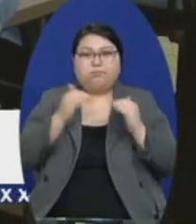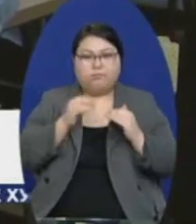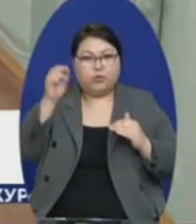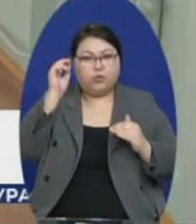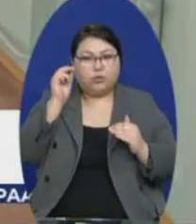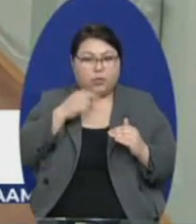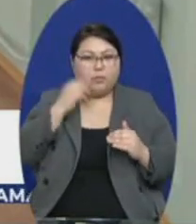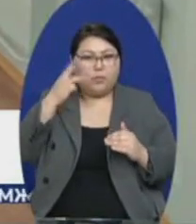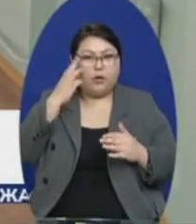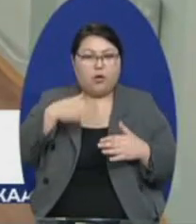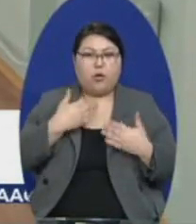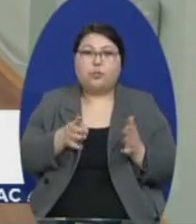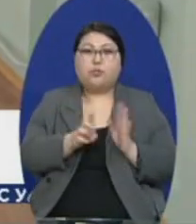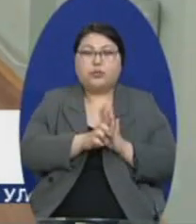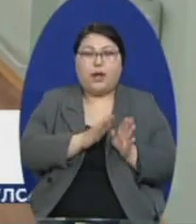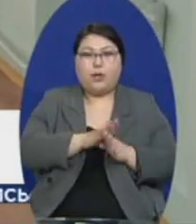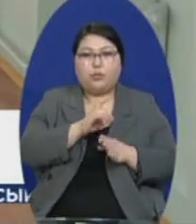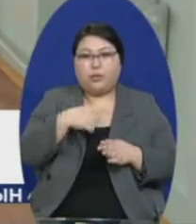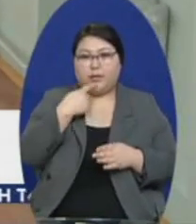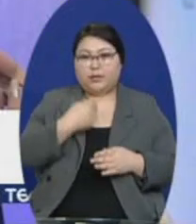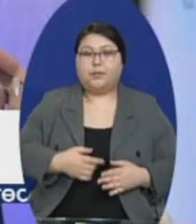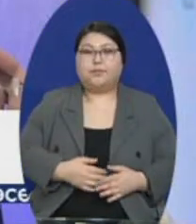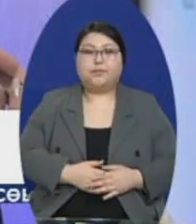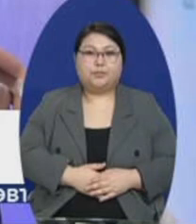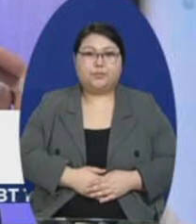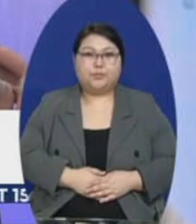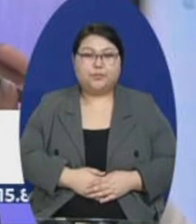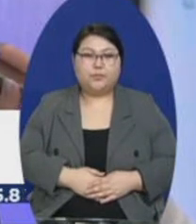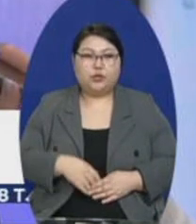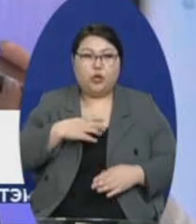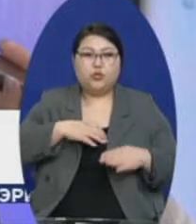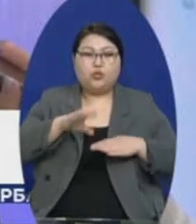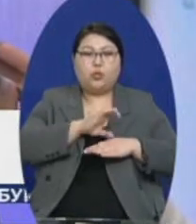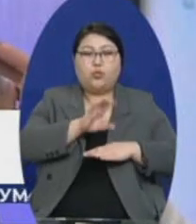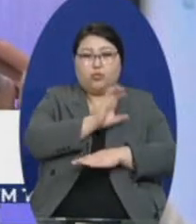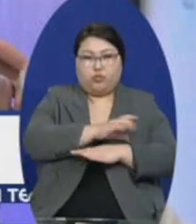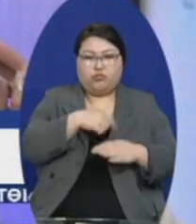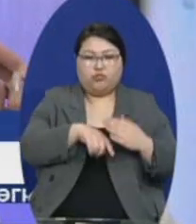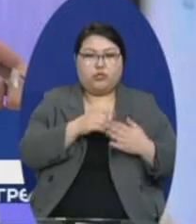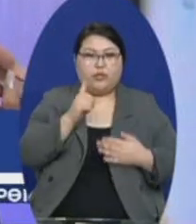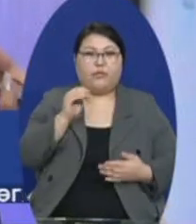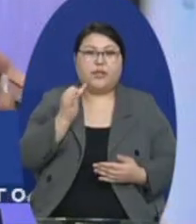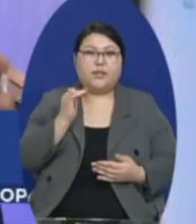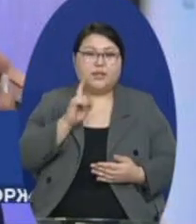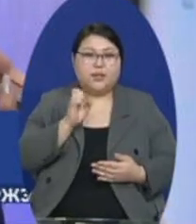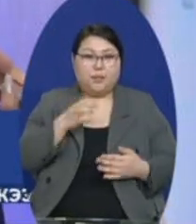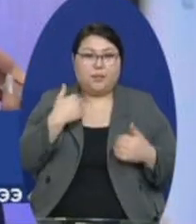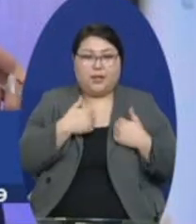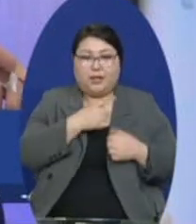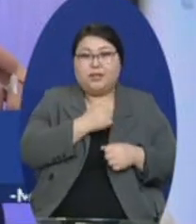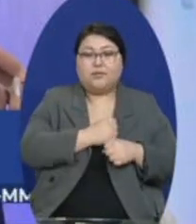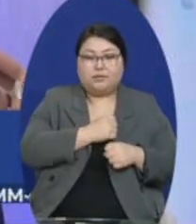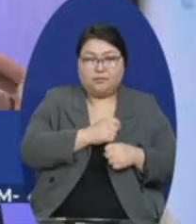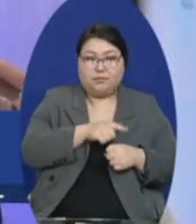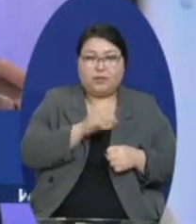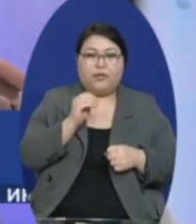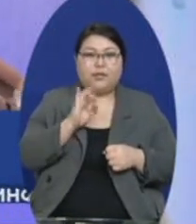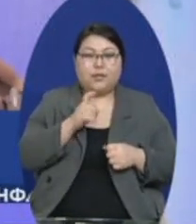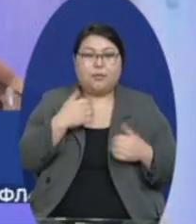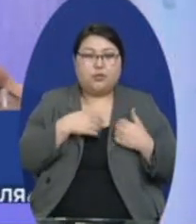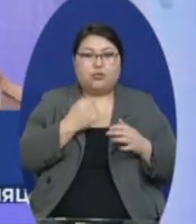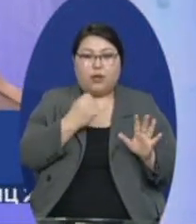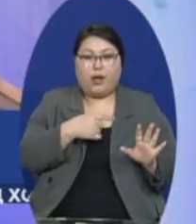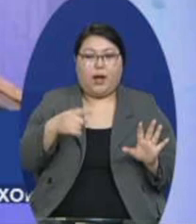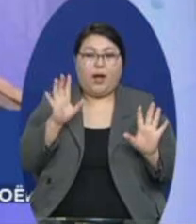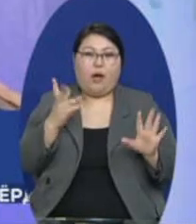сурагчдаа мэдлэг олгох боломжтой алдныг хэллээ. Сумын сургууль дээр бол жишээлбэл нэг физикийн багш ажиллаж байгаа шүү дээ. Тэр физикийн багш 6-аас 12